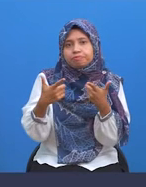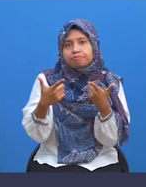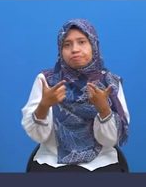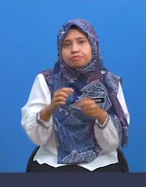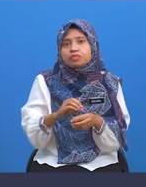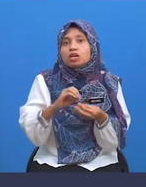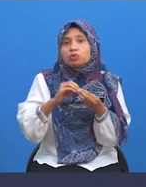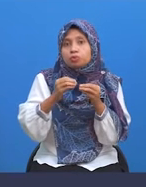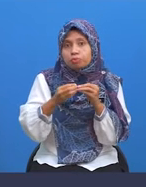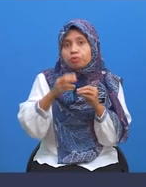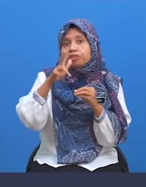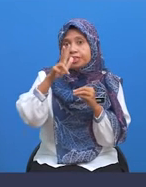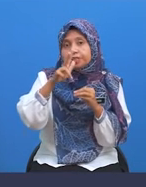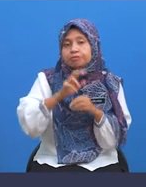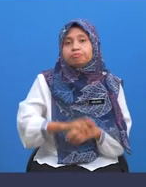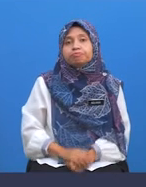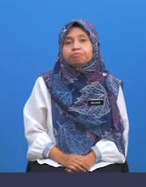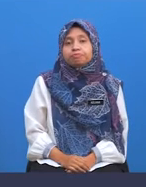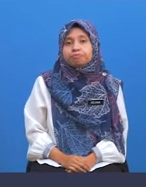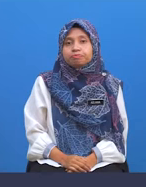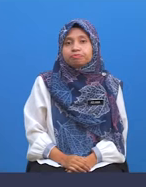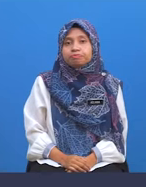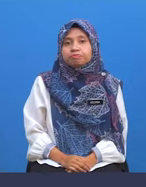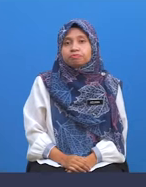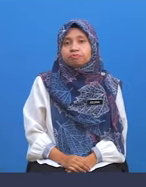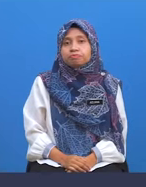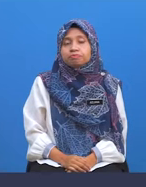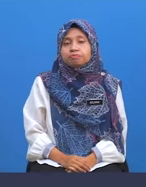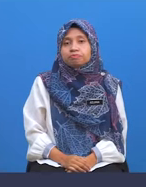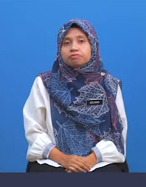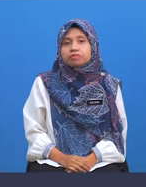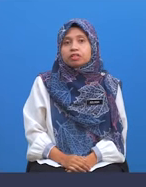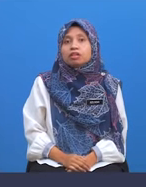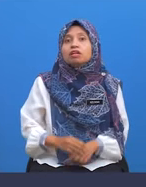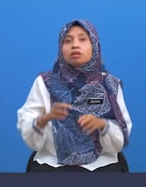Syabas murid-murid. Kita akan teruskan lagi dengan soalan seterusnya.